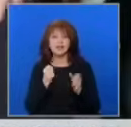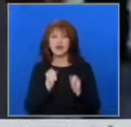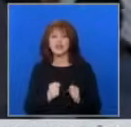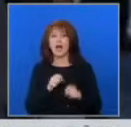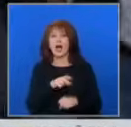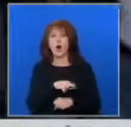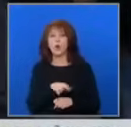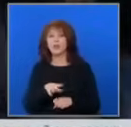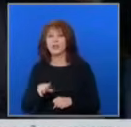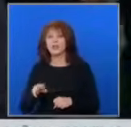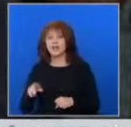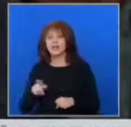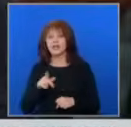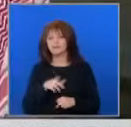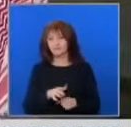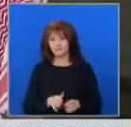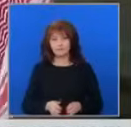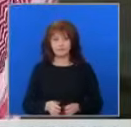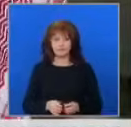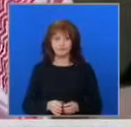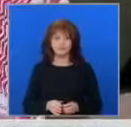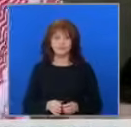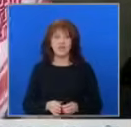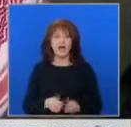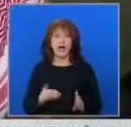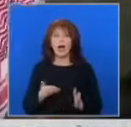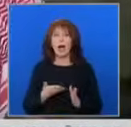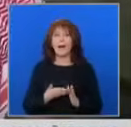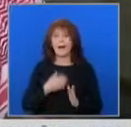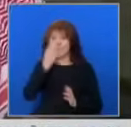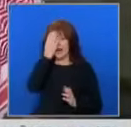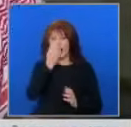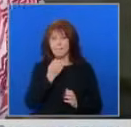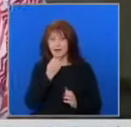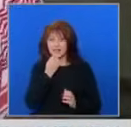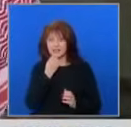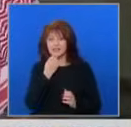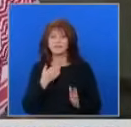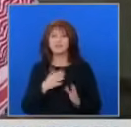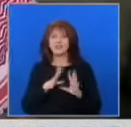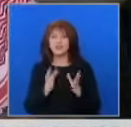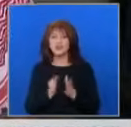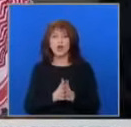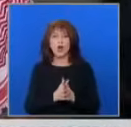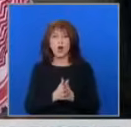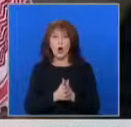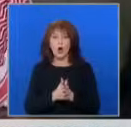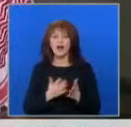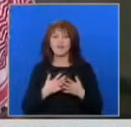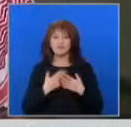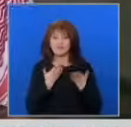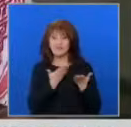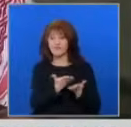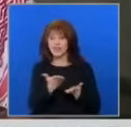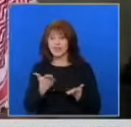чакаха родителите й и племенниците й. Към Хамас съпротивата и всички хора в Газа. Вие сте нашата гордост.